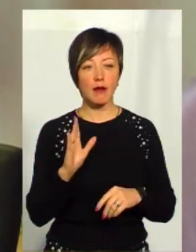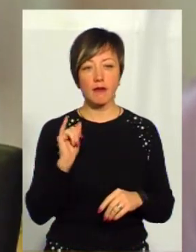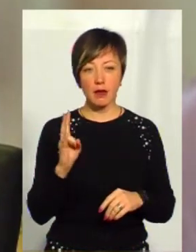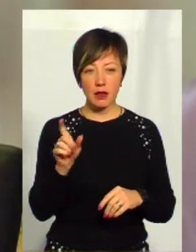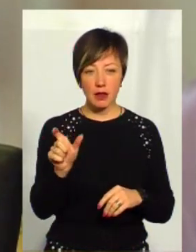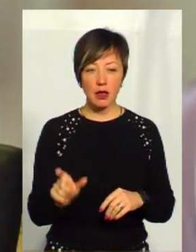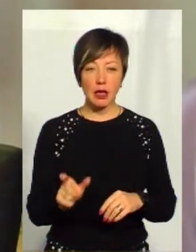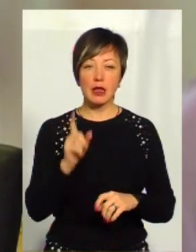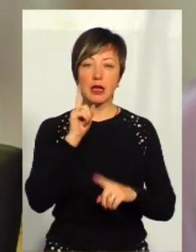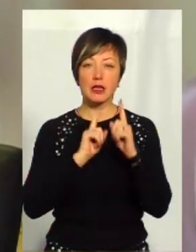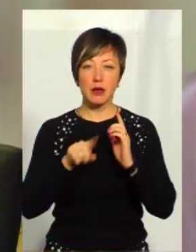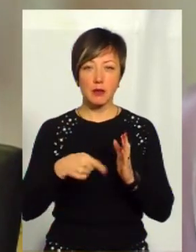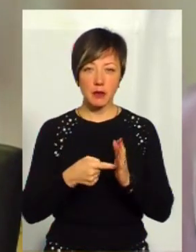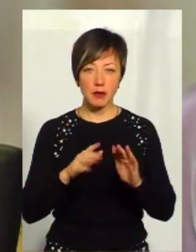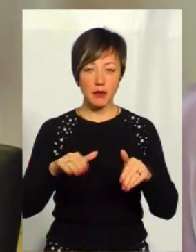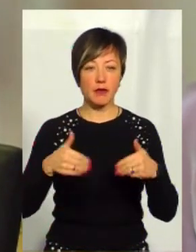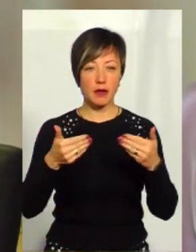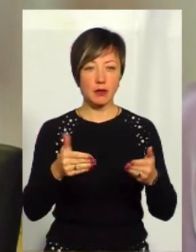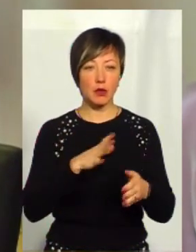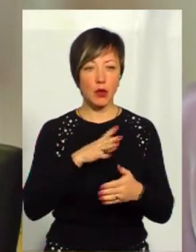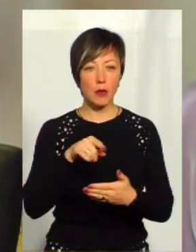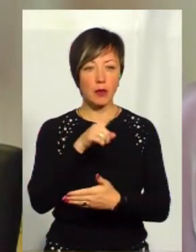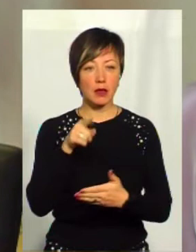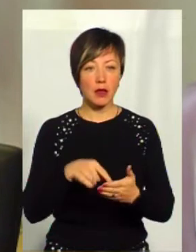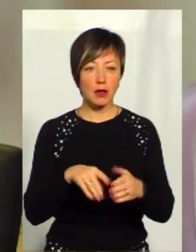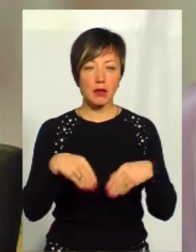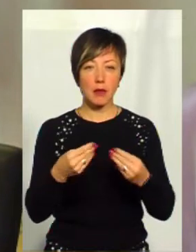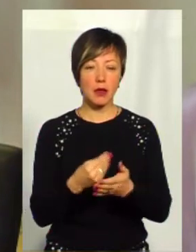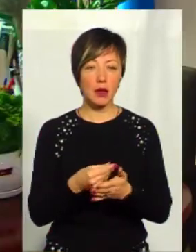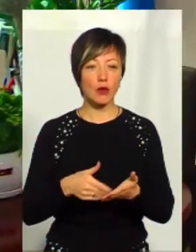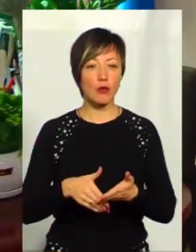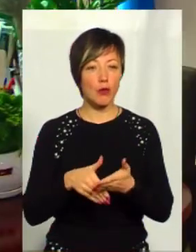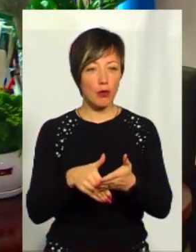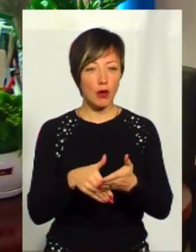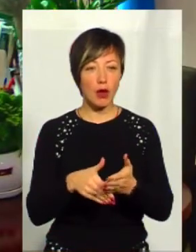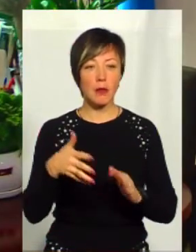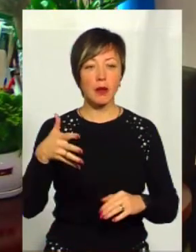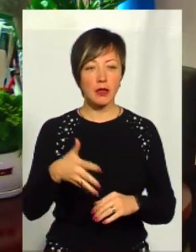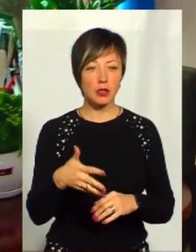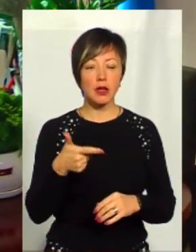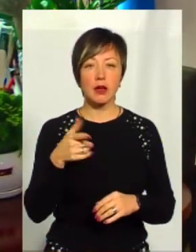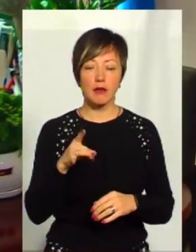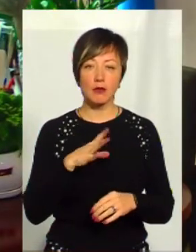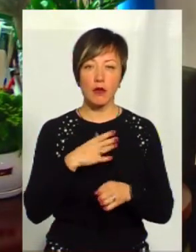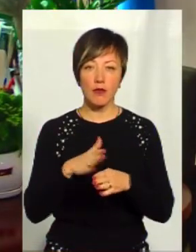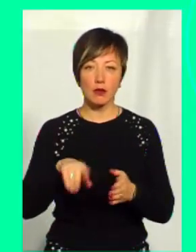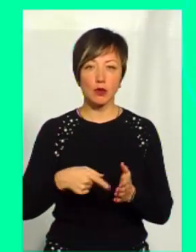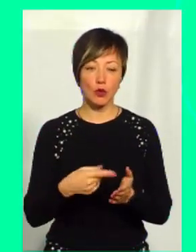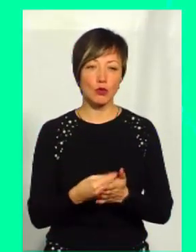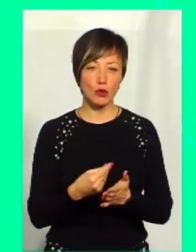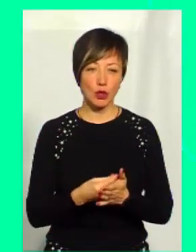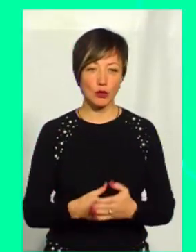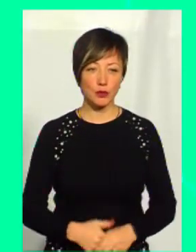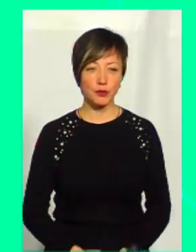на сесію міської ради було винесено таке питання про надання матеріальної допомоги. 5 тисяч гривень було виділено з міського бюджету.